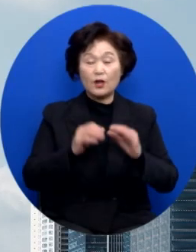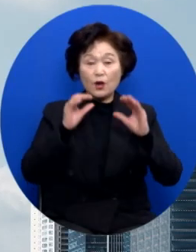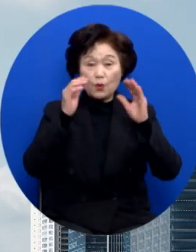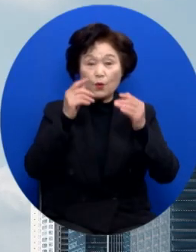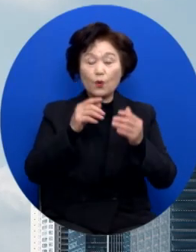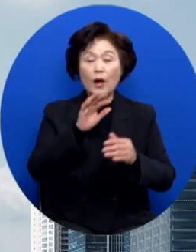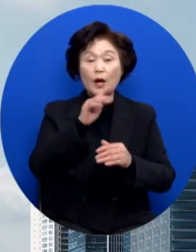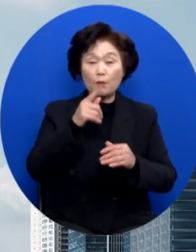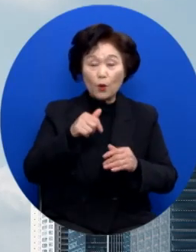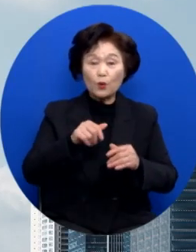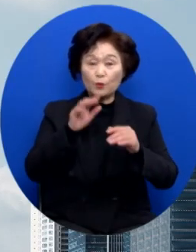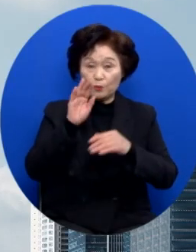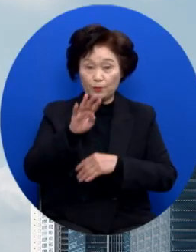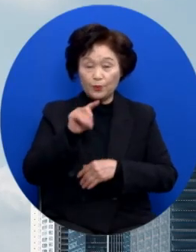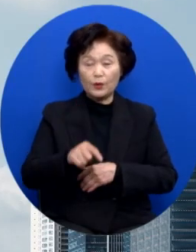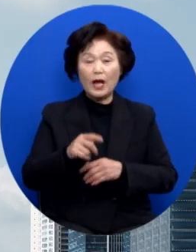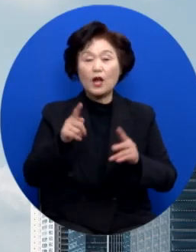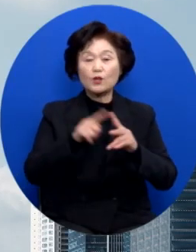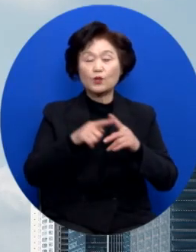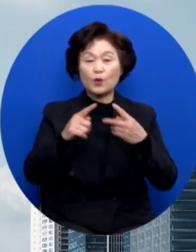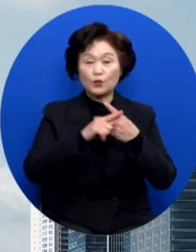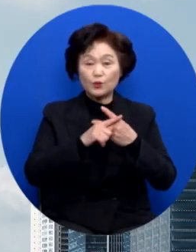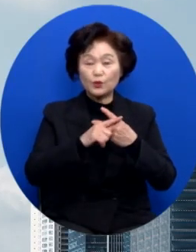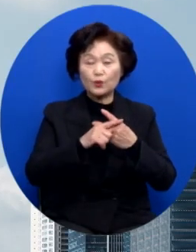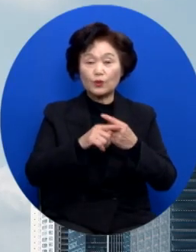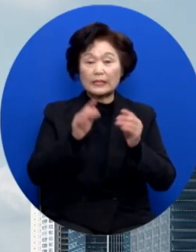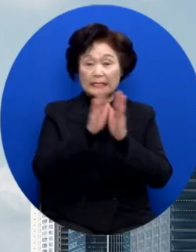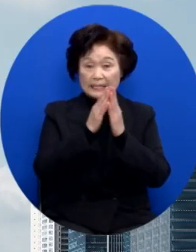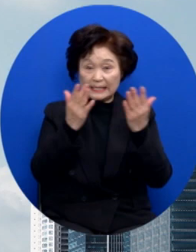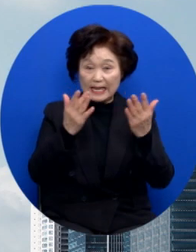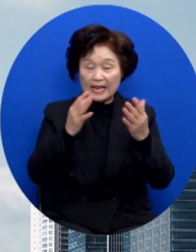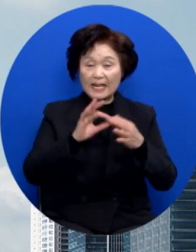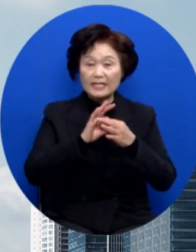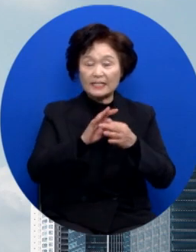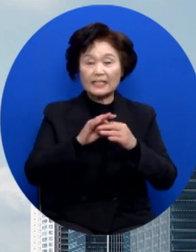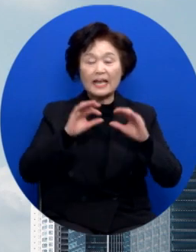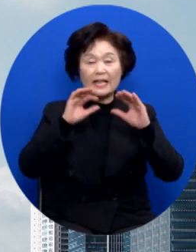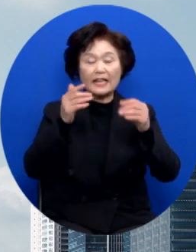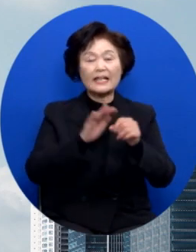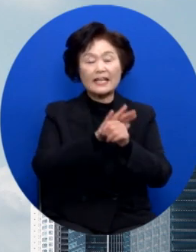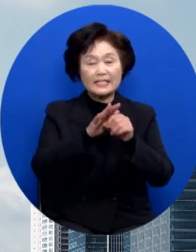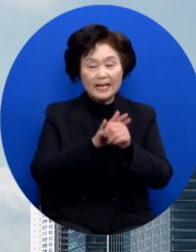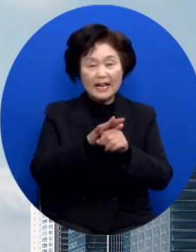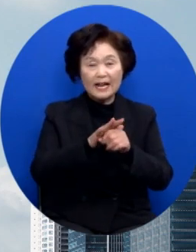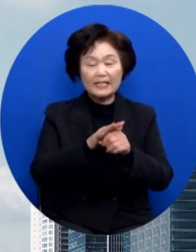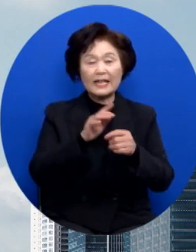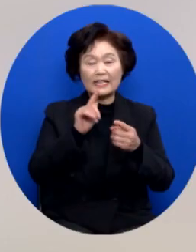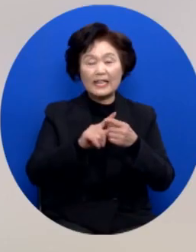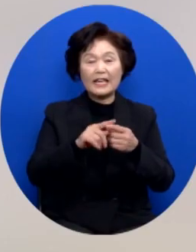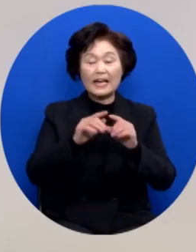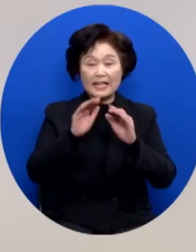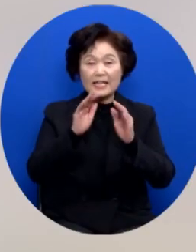국가보훈부가 초중등 교과연계 디지털 보훈교재 나라사랑 배움책을 공개했습니다.